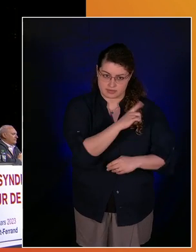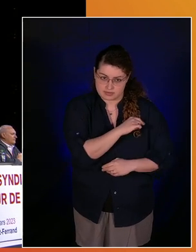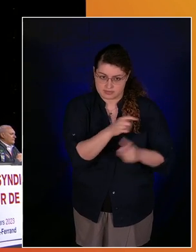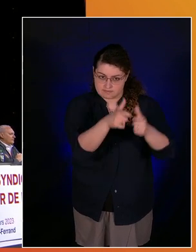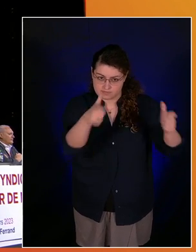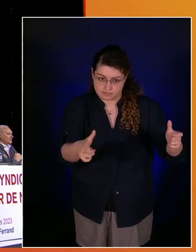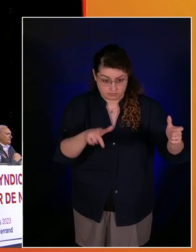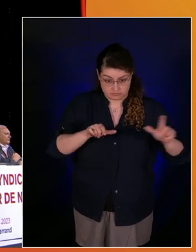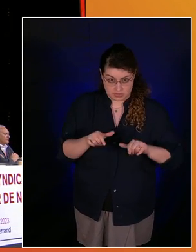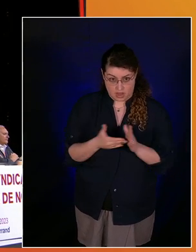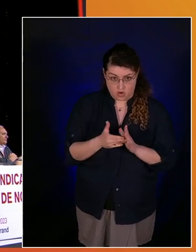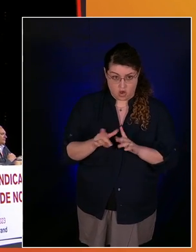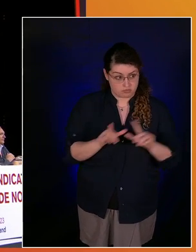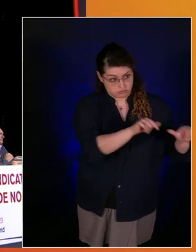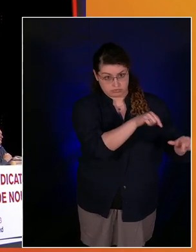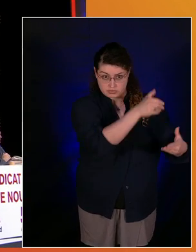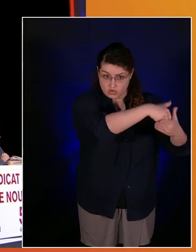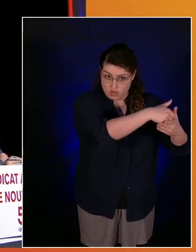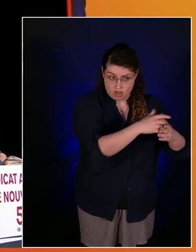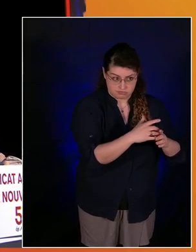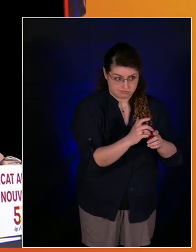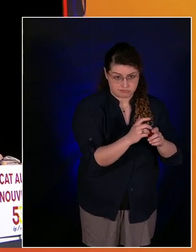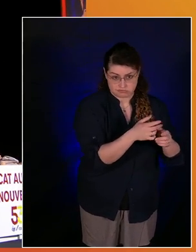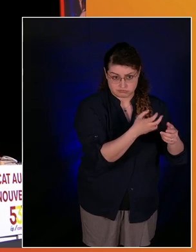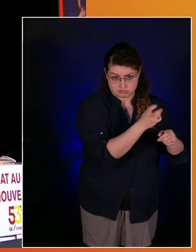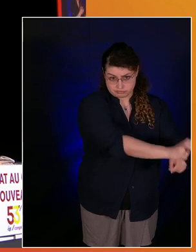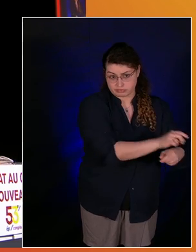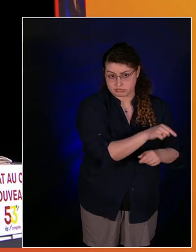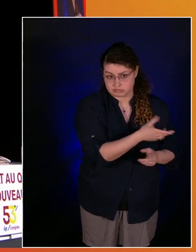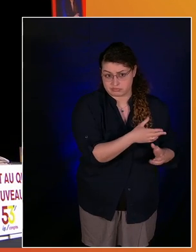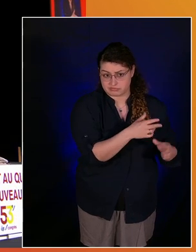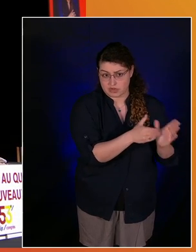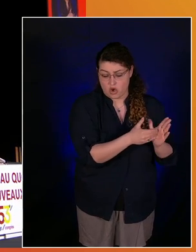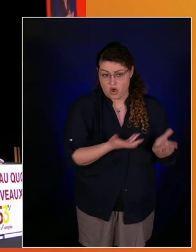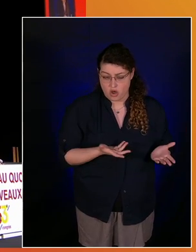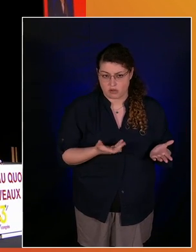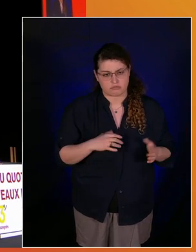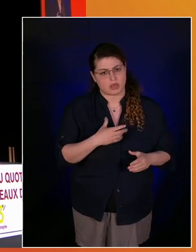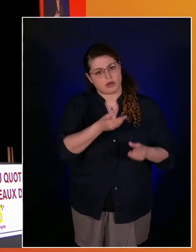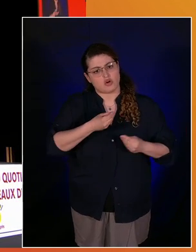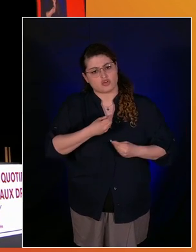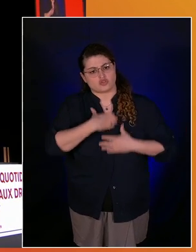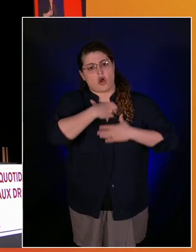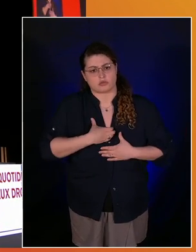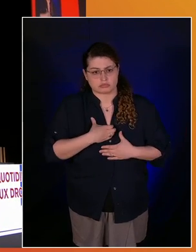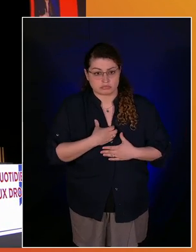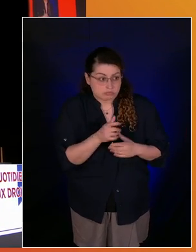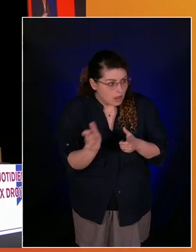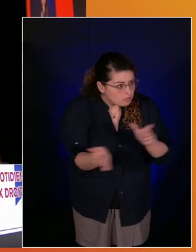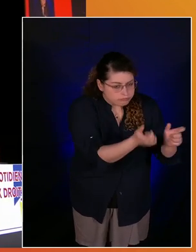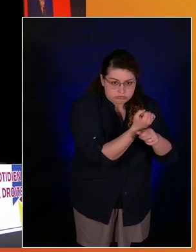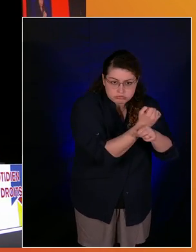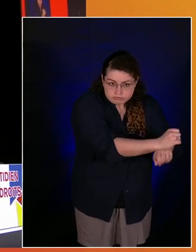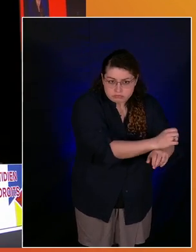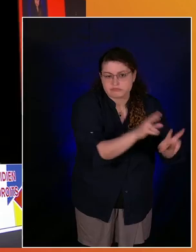ils y sont toujours donc ce qui nous choque c'est que ces camarades bien sûr soient en garde à vue traités comme des